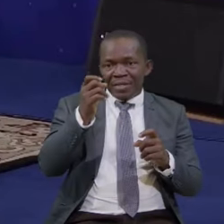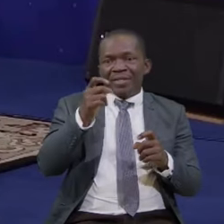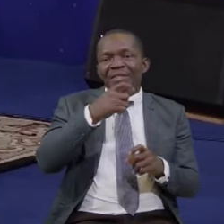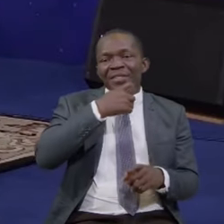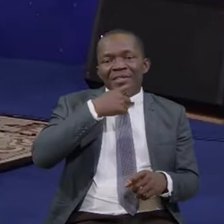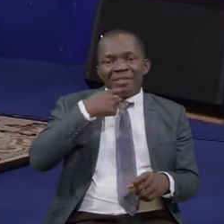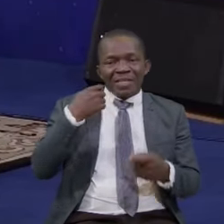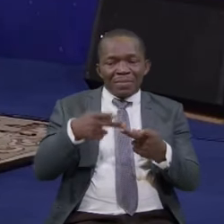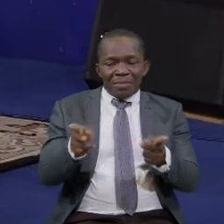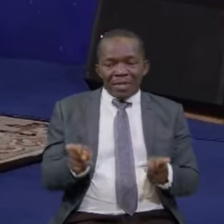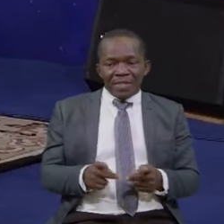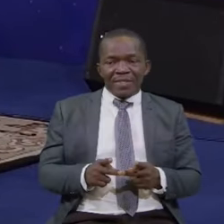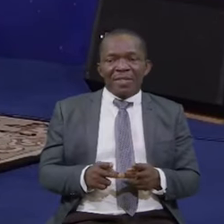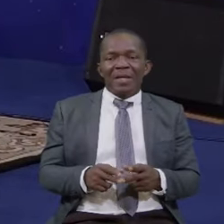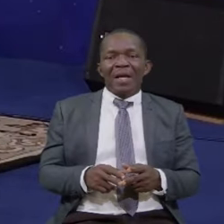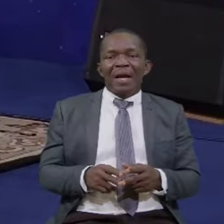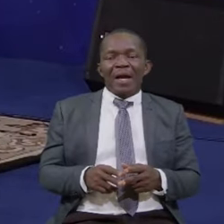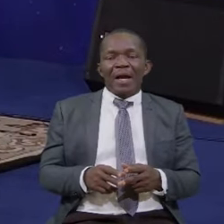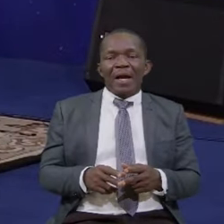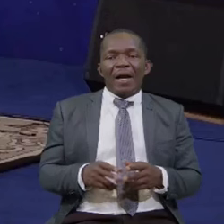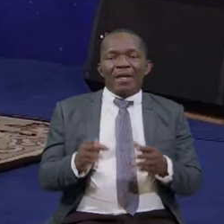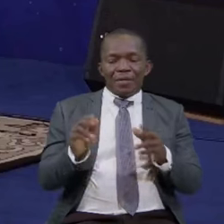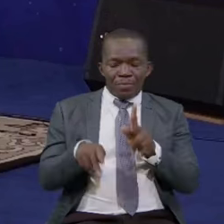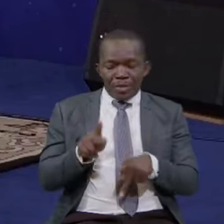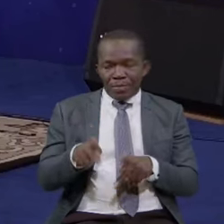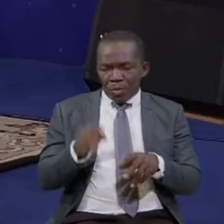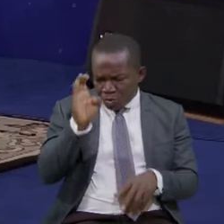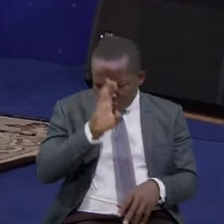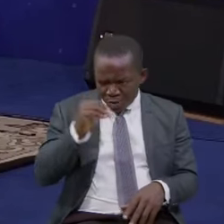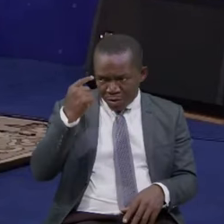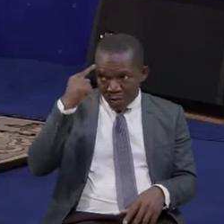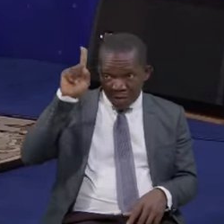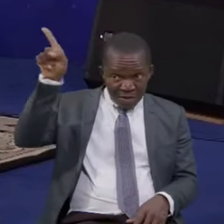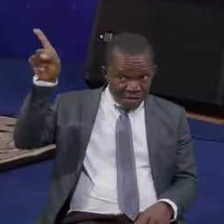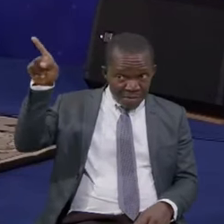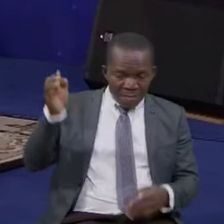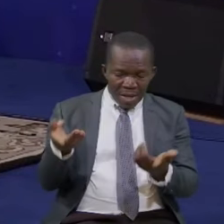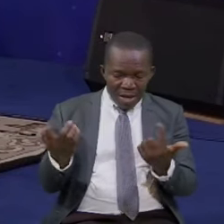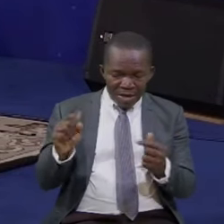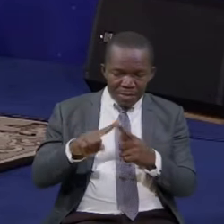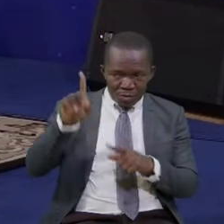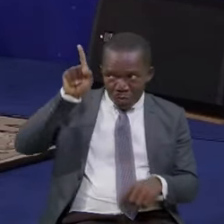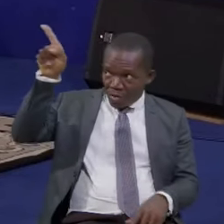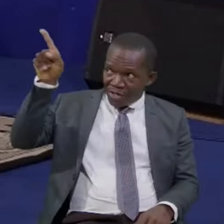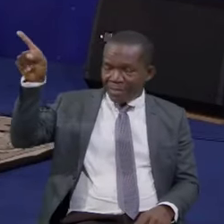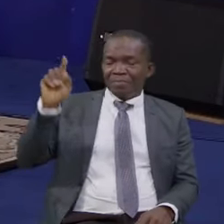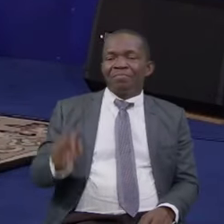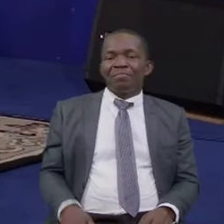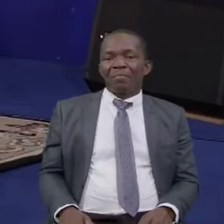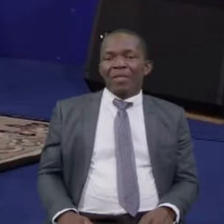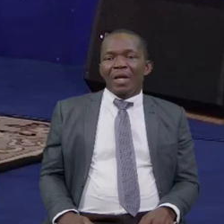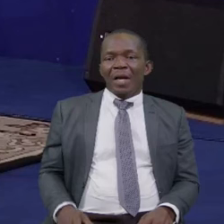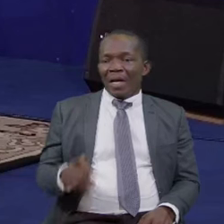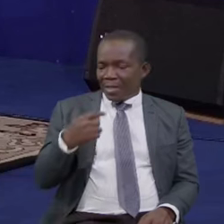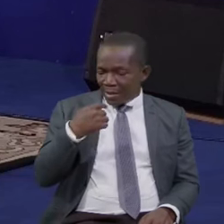se mirent à sa recherche et arrivèrent jusqu'à lui ils voulaiit le retenir afin qu'il ne